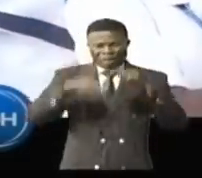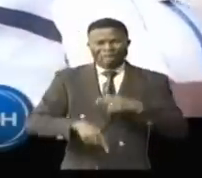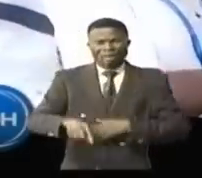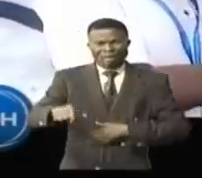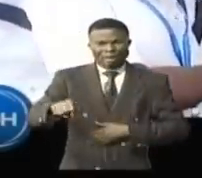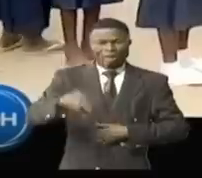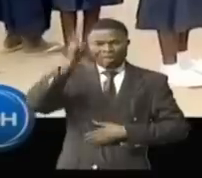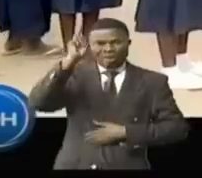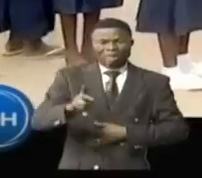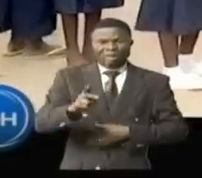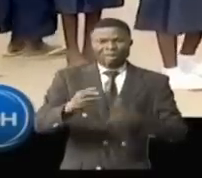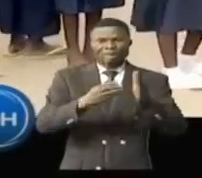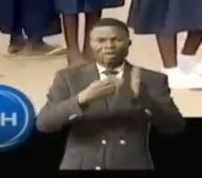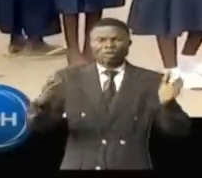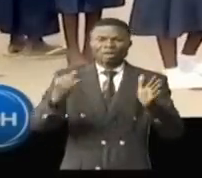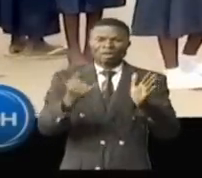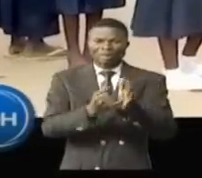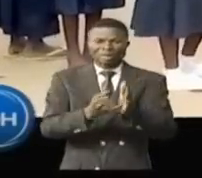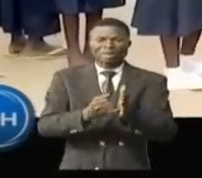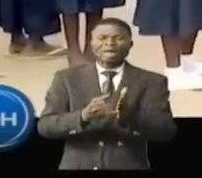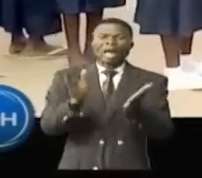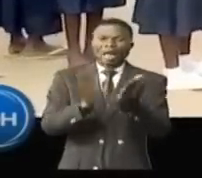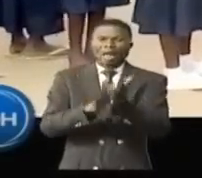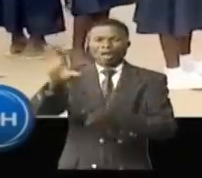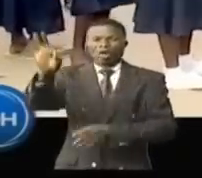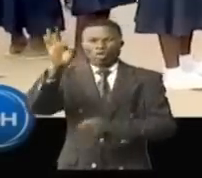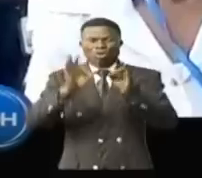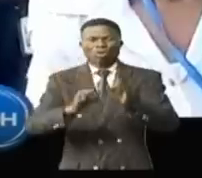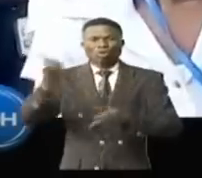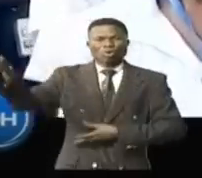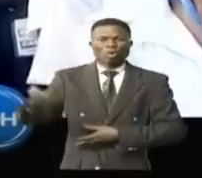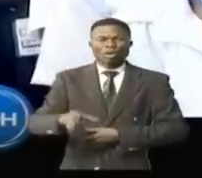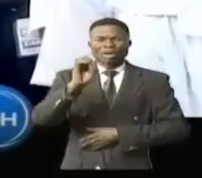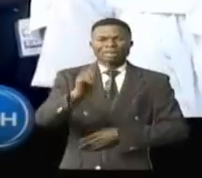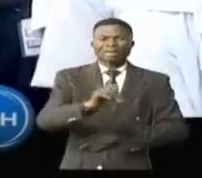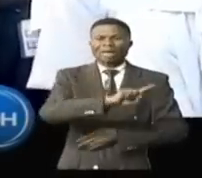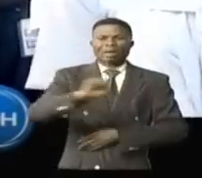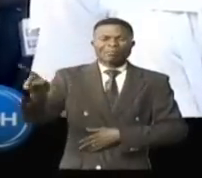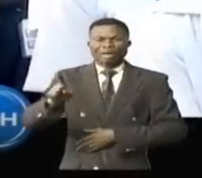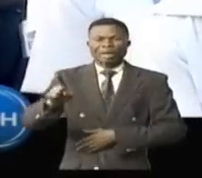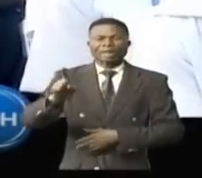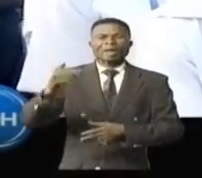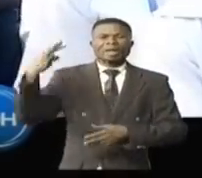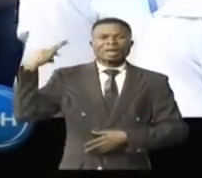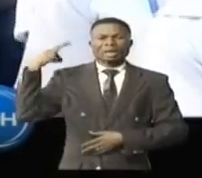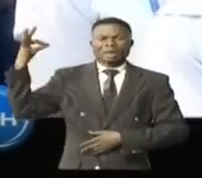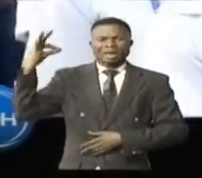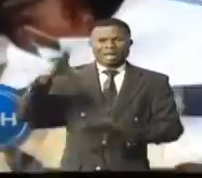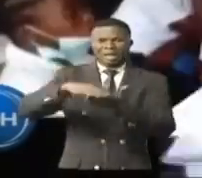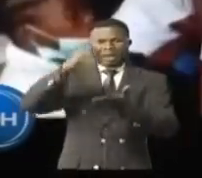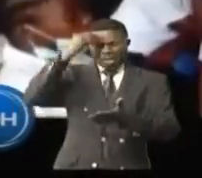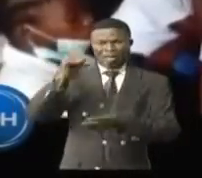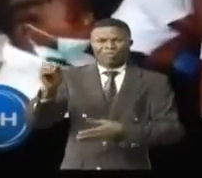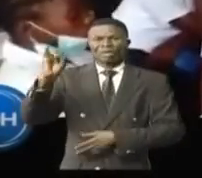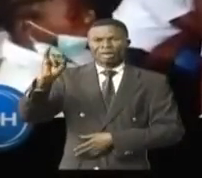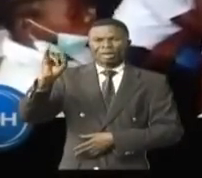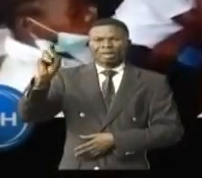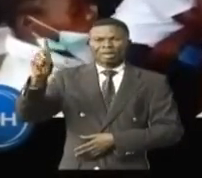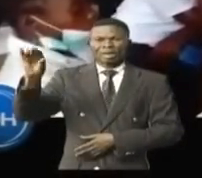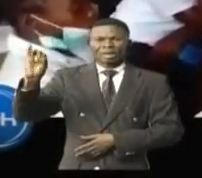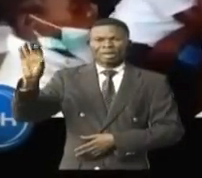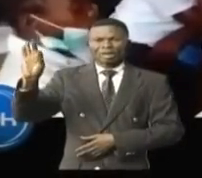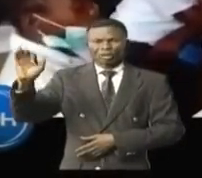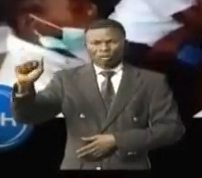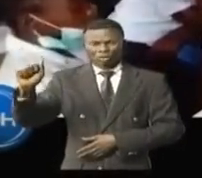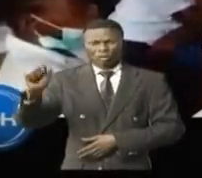Des 196 centres ont été aménagés pour accueillir 50 000 candidats dans le territoire d'Idiofa et 13 centres pour